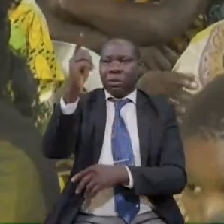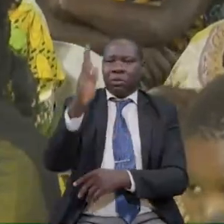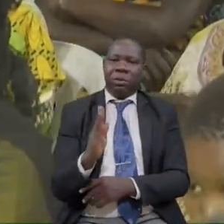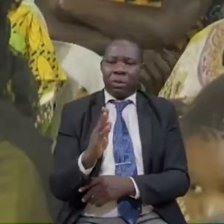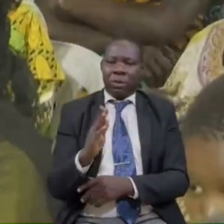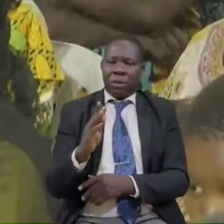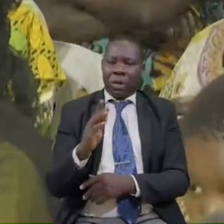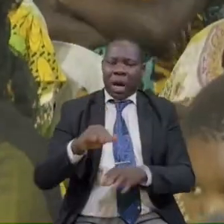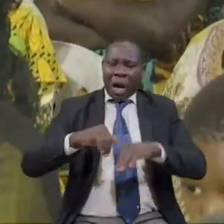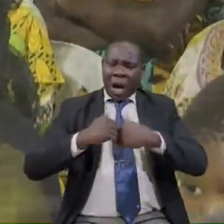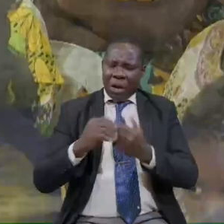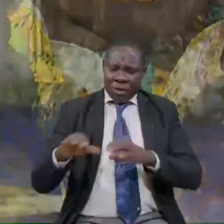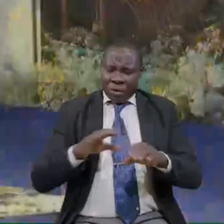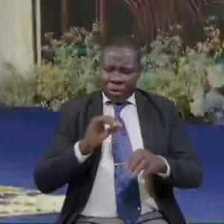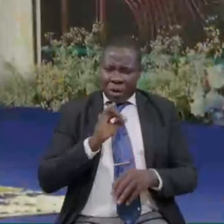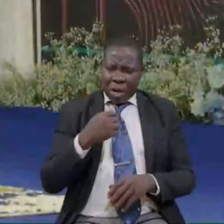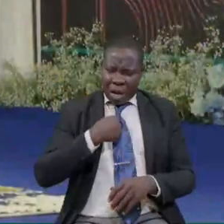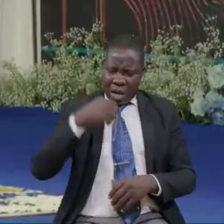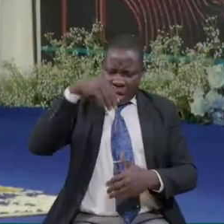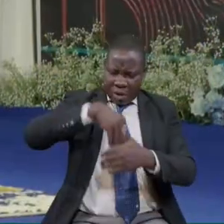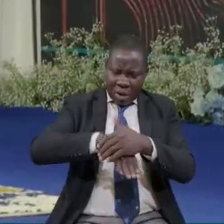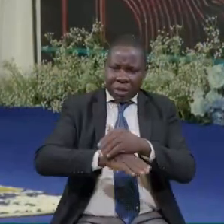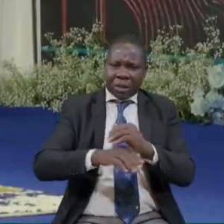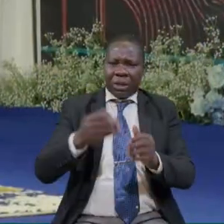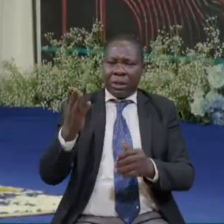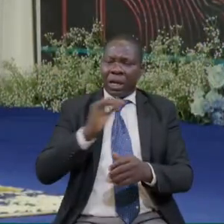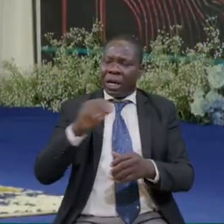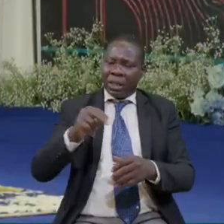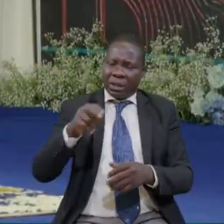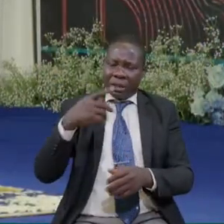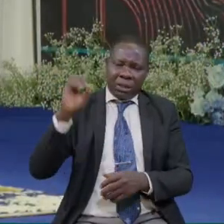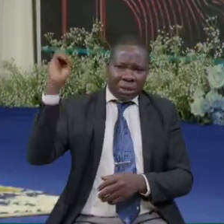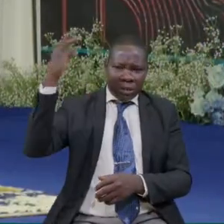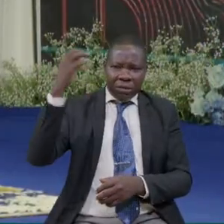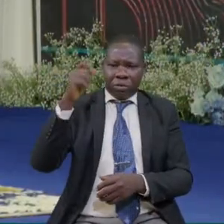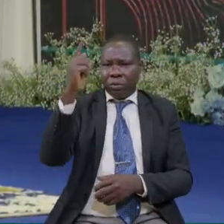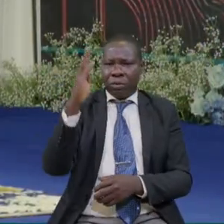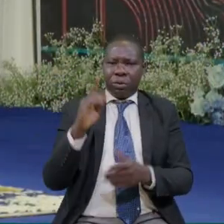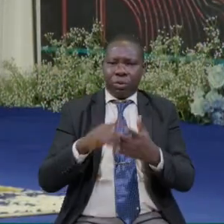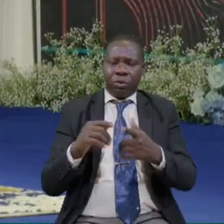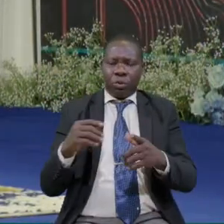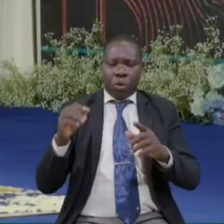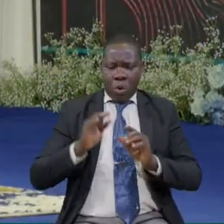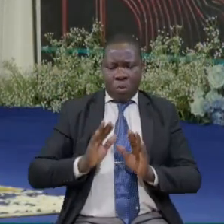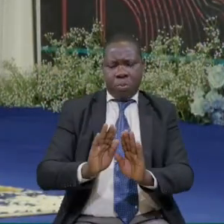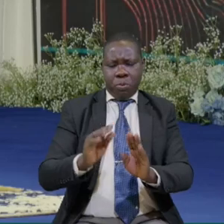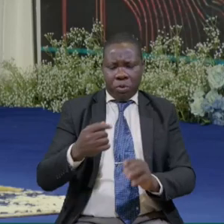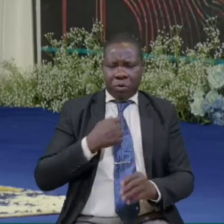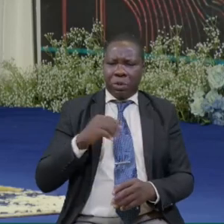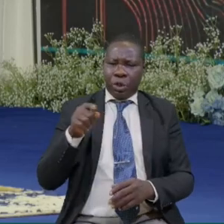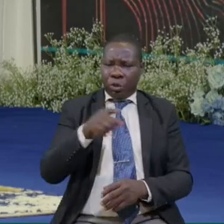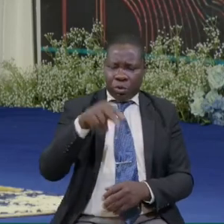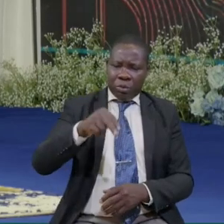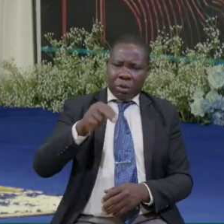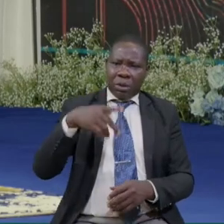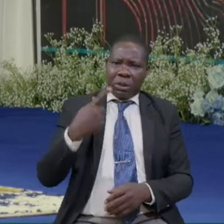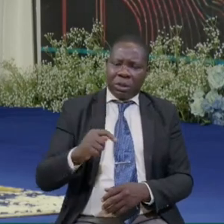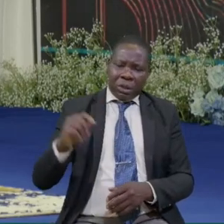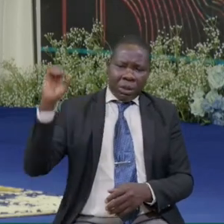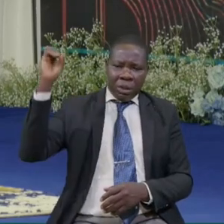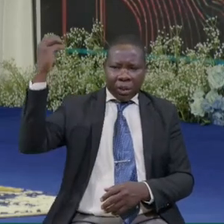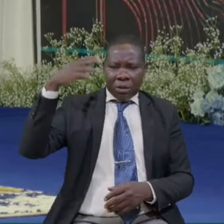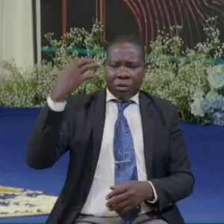Comment y aller? J'ai besoin de la grâce de Dieu pour me purifier. Vous avez besoin de la grâce de Dieu pour vous